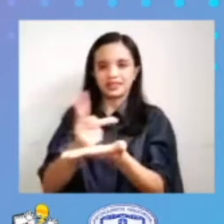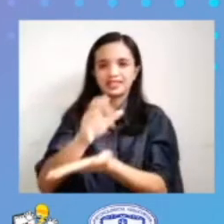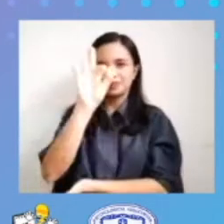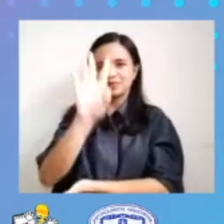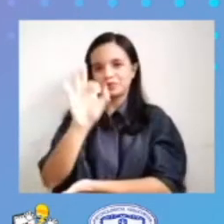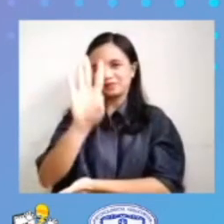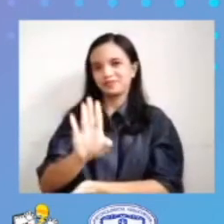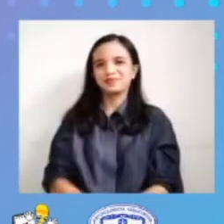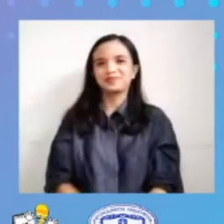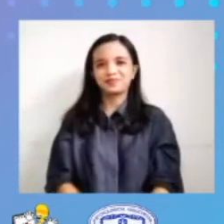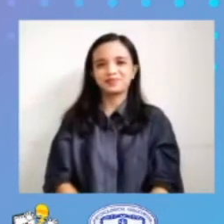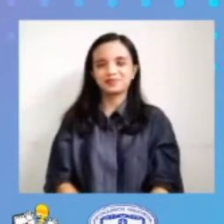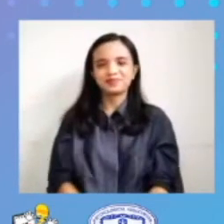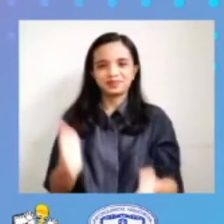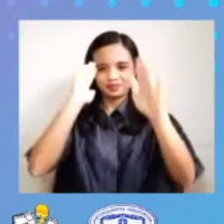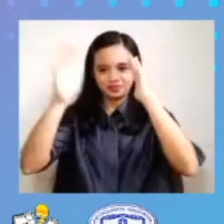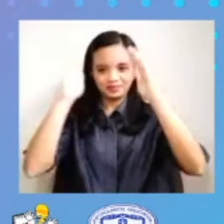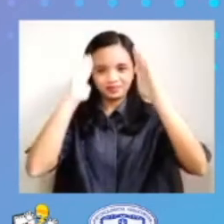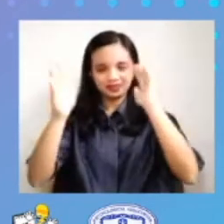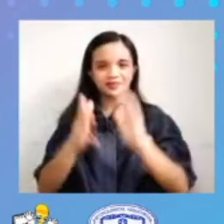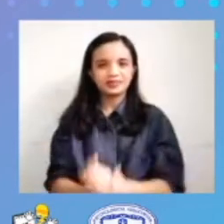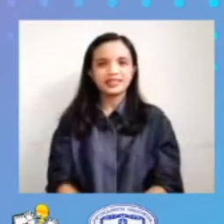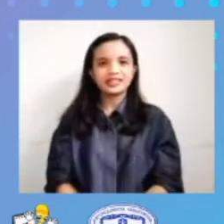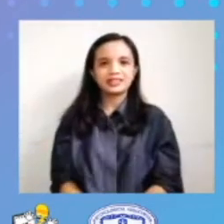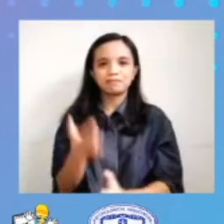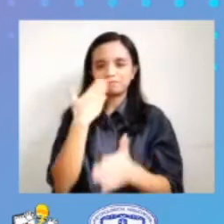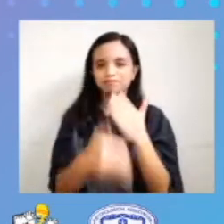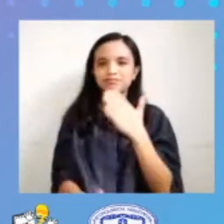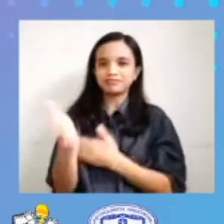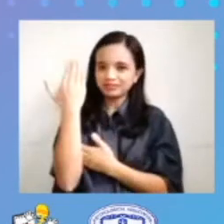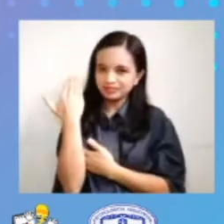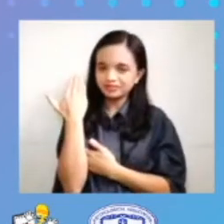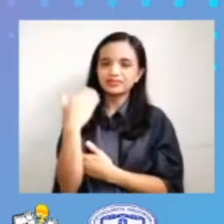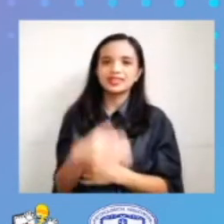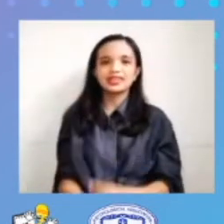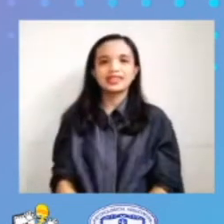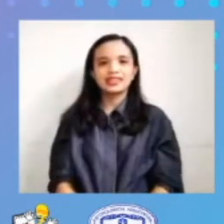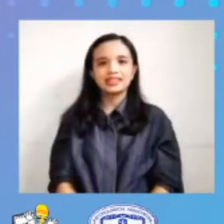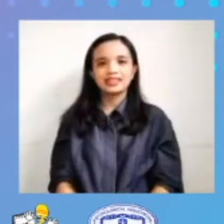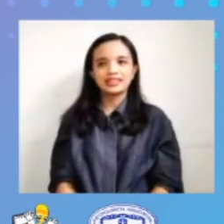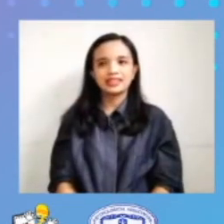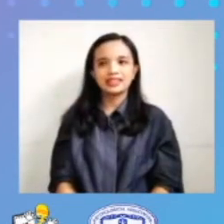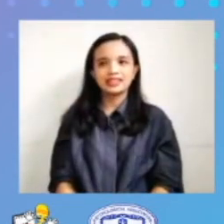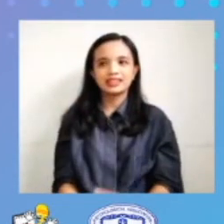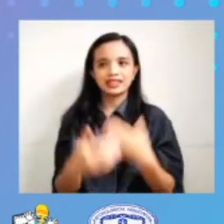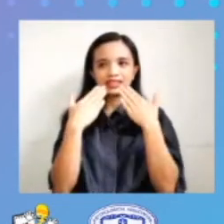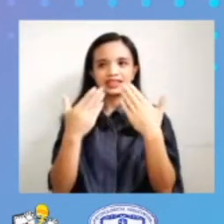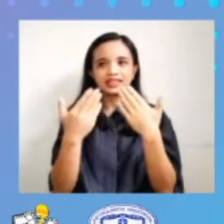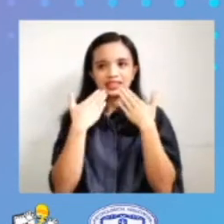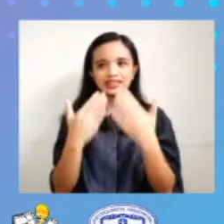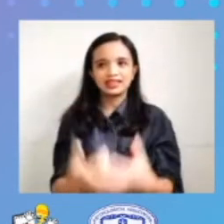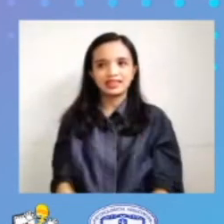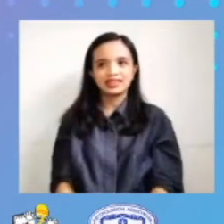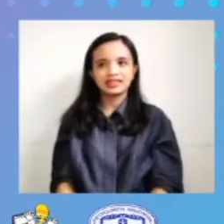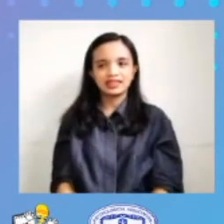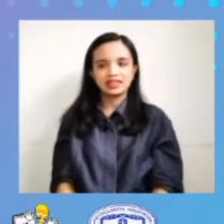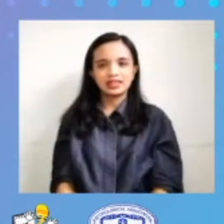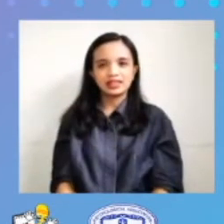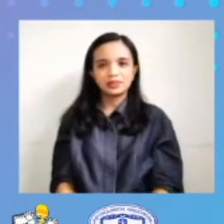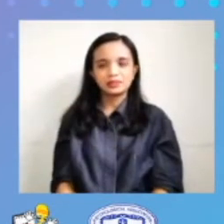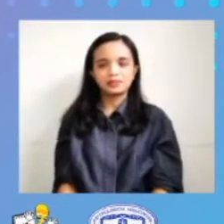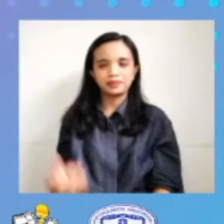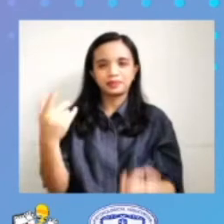Diba? Ayan, may nagpapabati po pala dito si Miss Vice Helga. Pag-greet naman sa aming mga taga